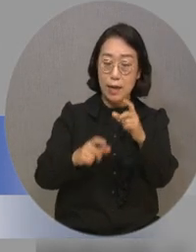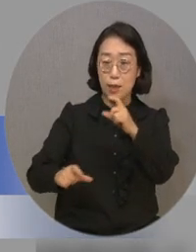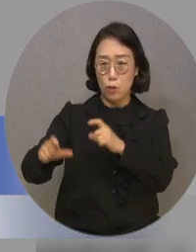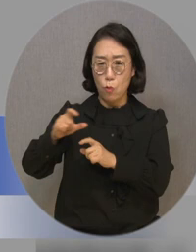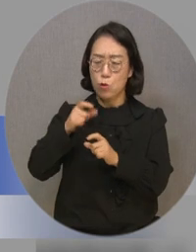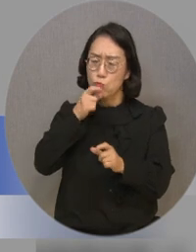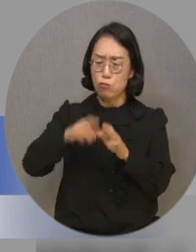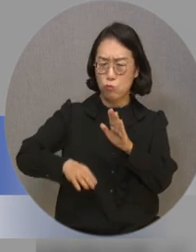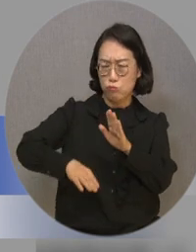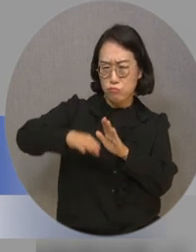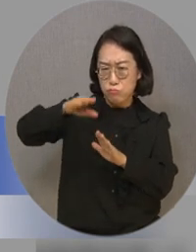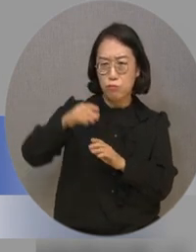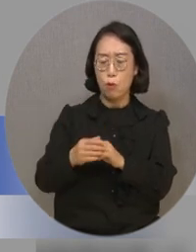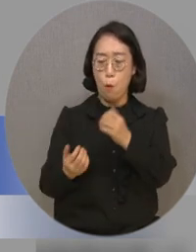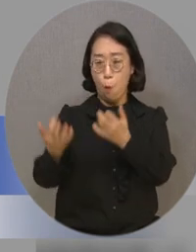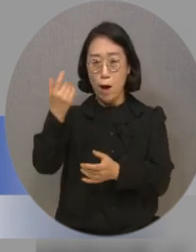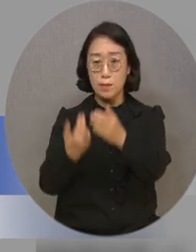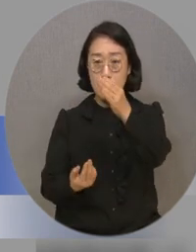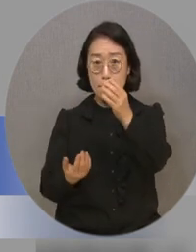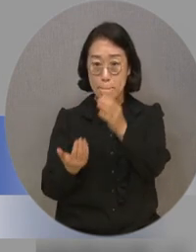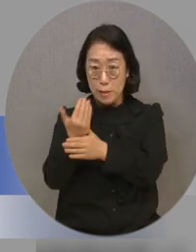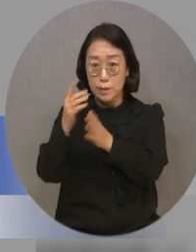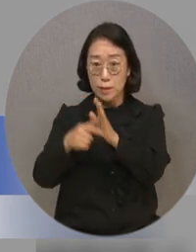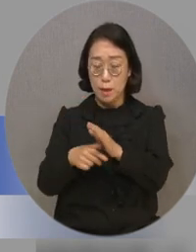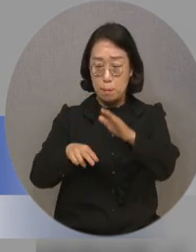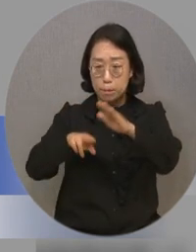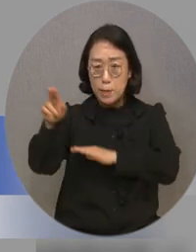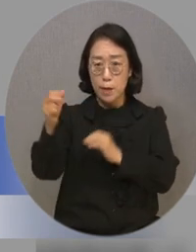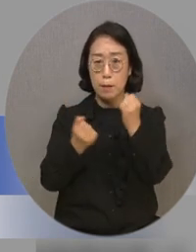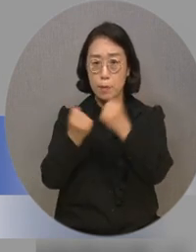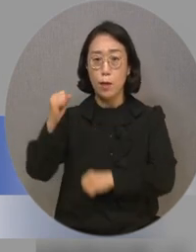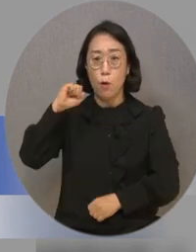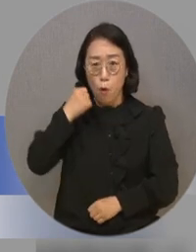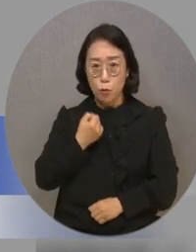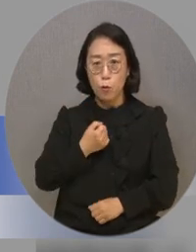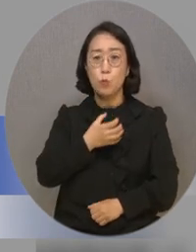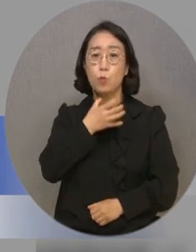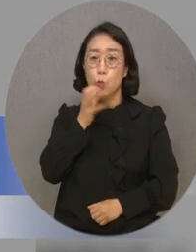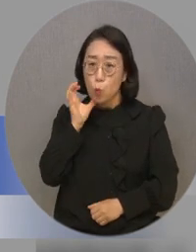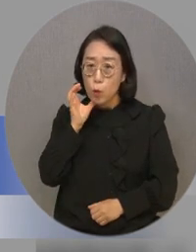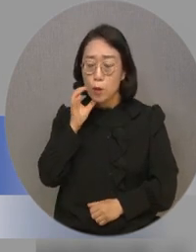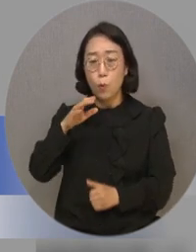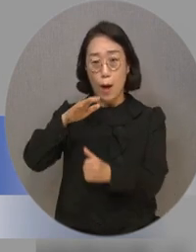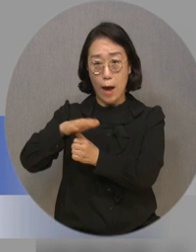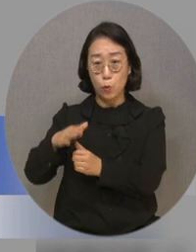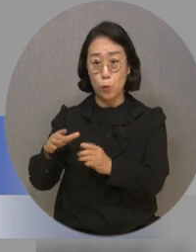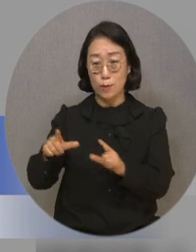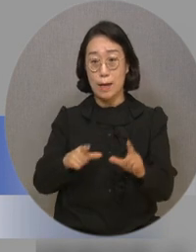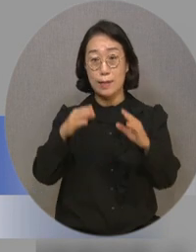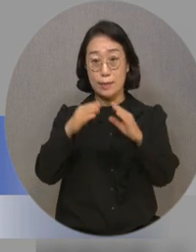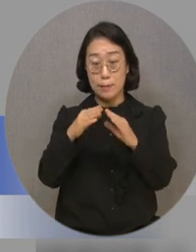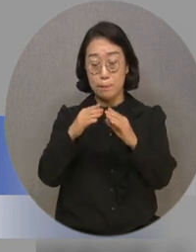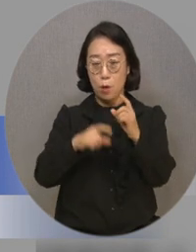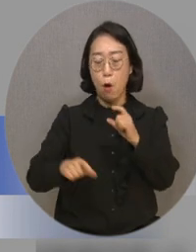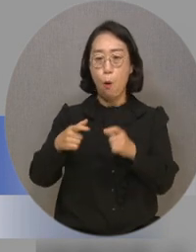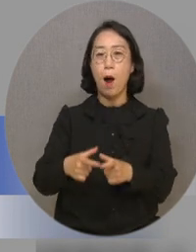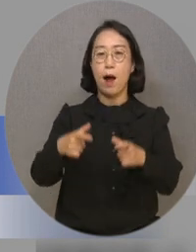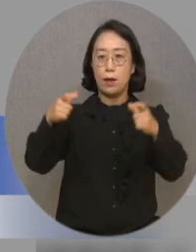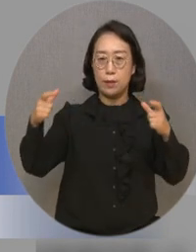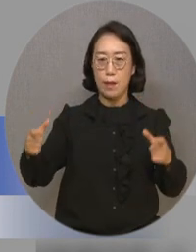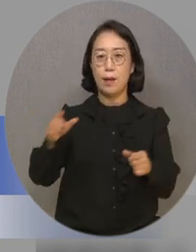침수와 화재 등 비상시 즉각적인 탈출이 어려운 노인이나 아동거주 반자주택으로 지원 대상을